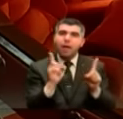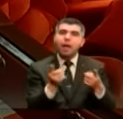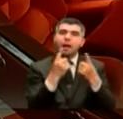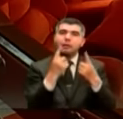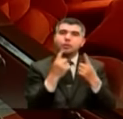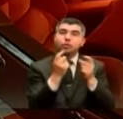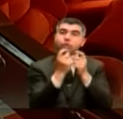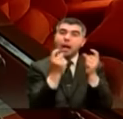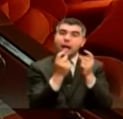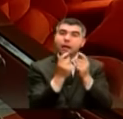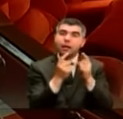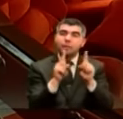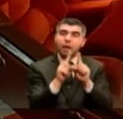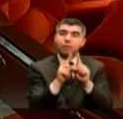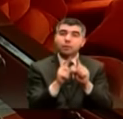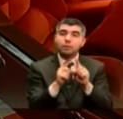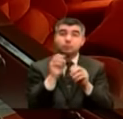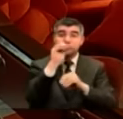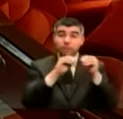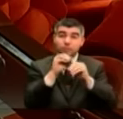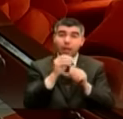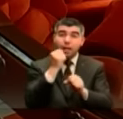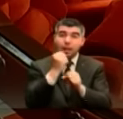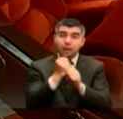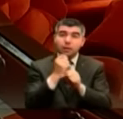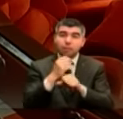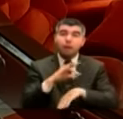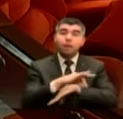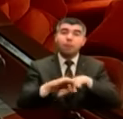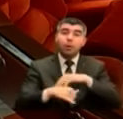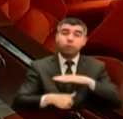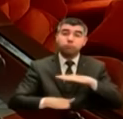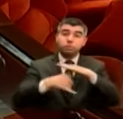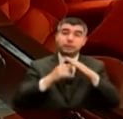معترف بها، وهاد الشركة تتشتغل مع المكتب الوطني للهيدروكربون،